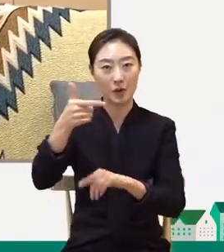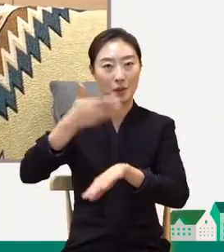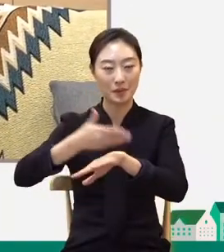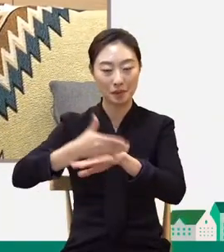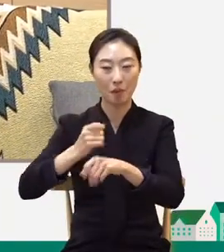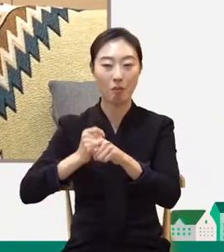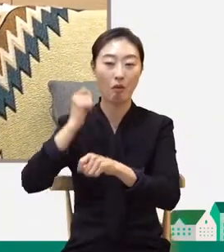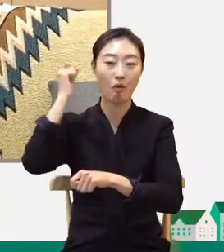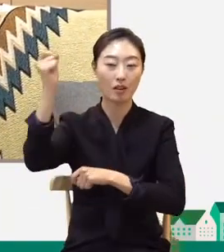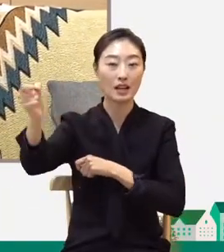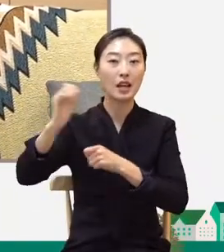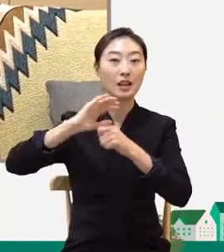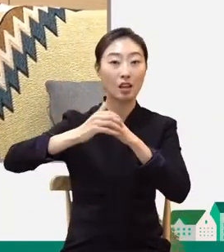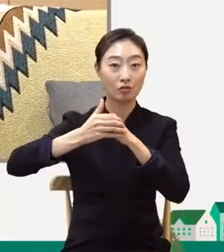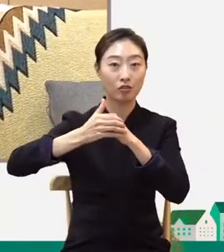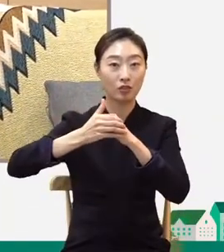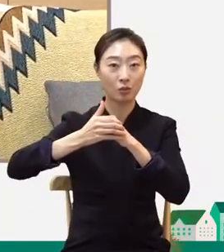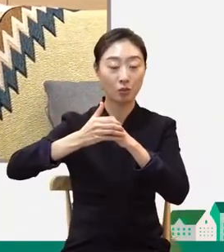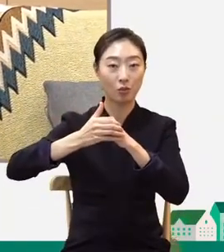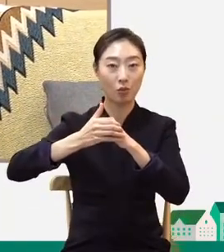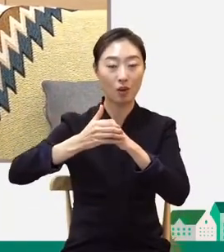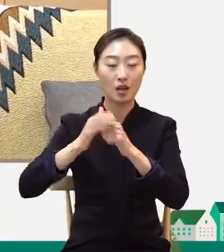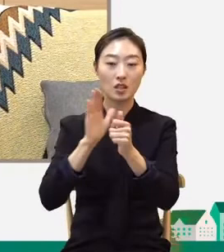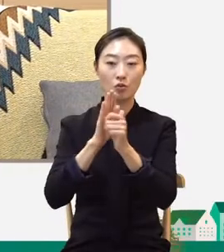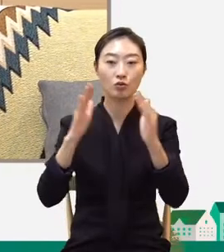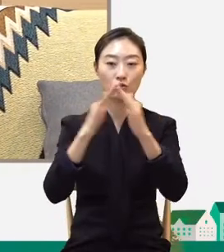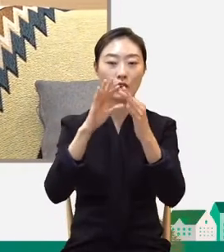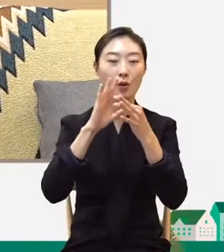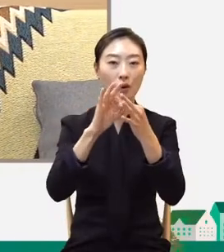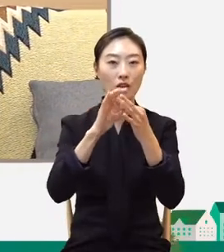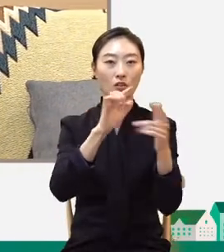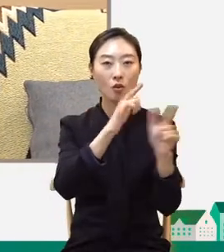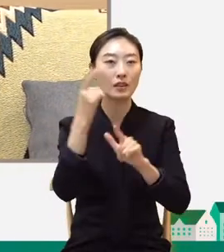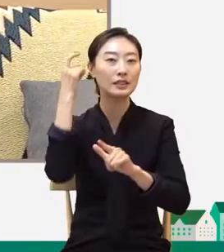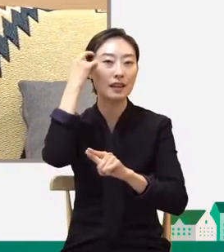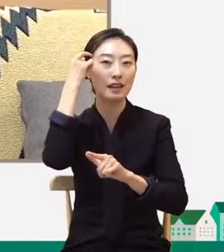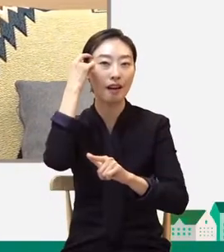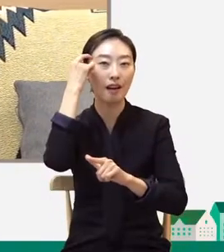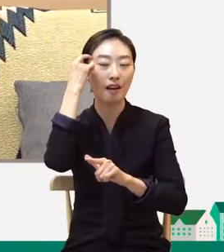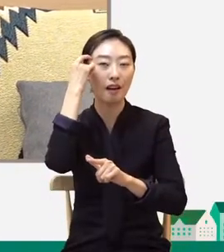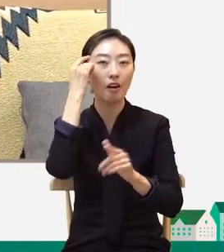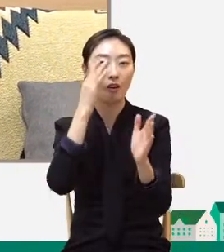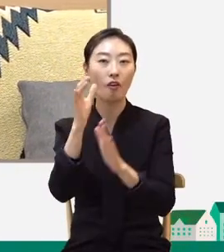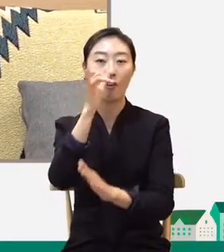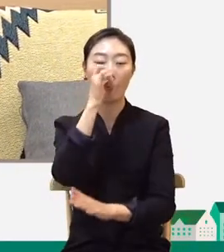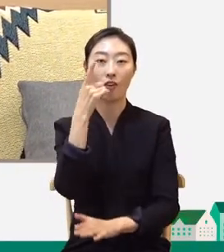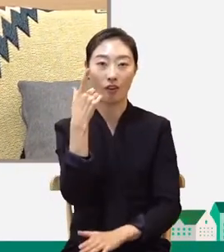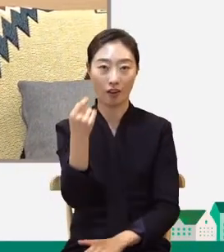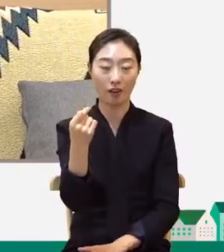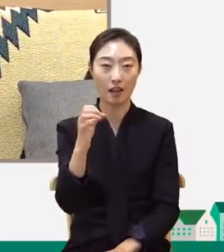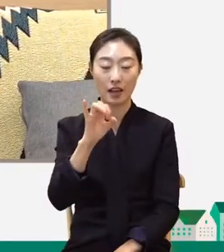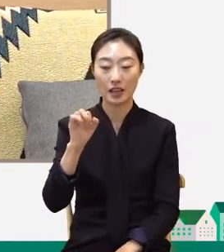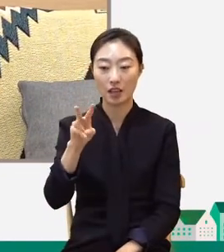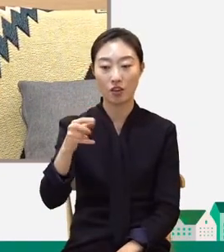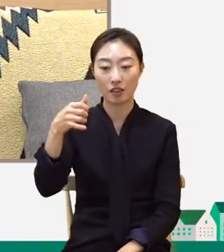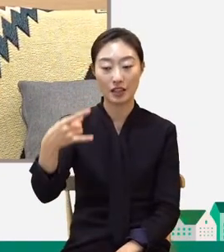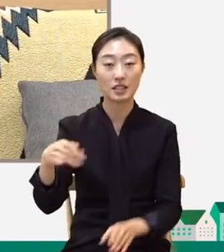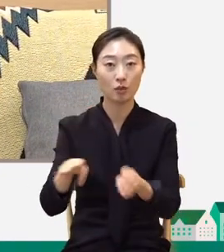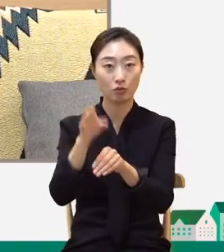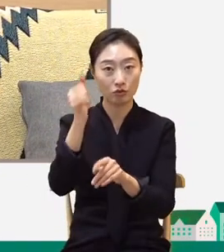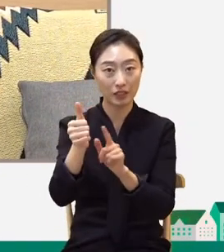대구에서도 지원주택에 대해서 상당히 많은 노력들을 보여주시고 계신 것 같아요. 특히 이제 이은희 사무국장님 같은